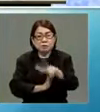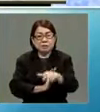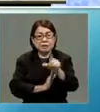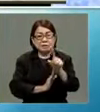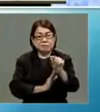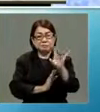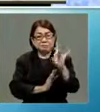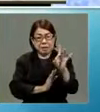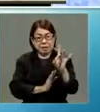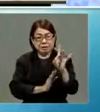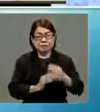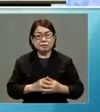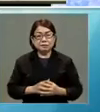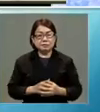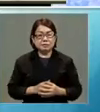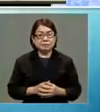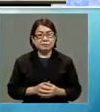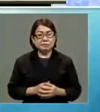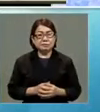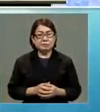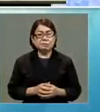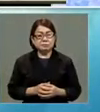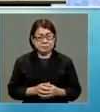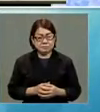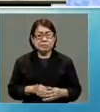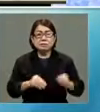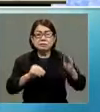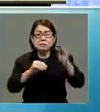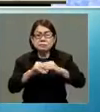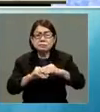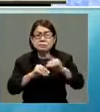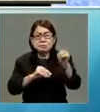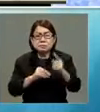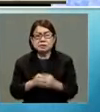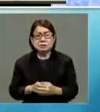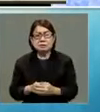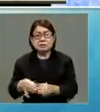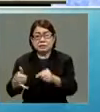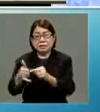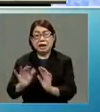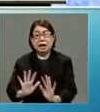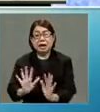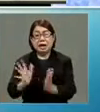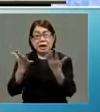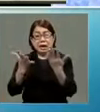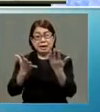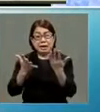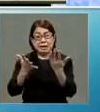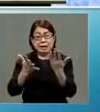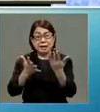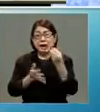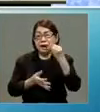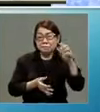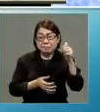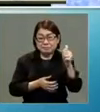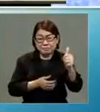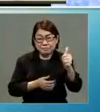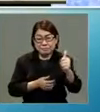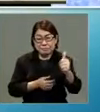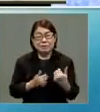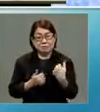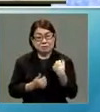รายนะครับแล้วก็เพิ่มขึ้นในกลุ่มที่หายแล้ว1รายเป็น 2,856 ร